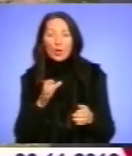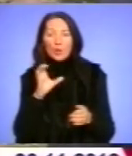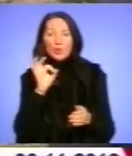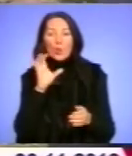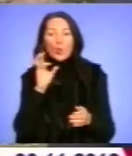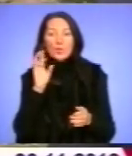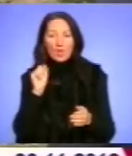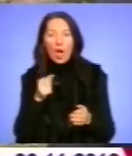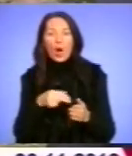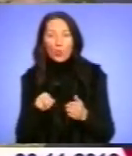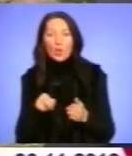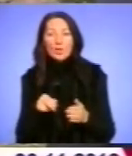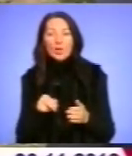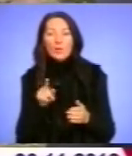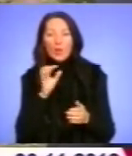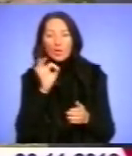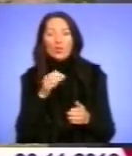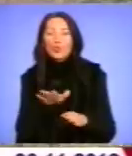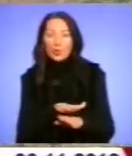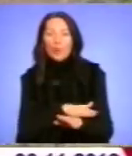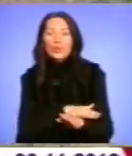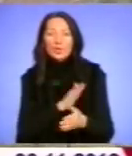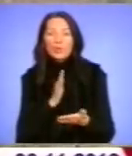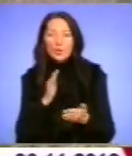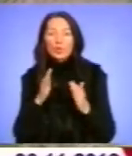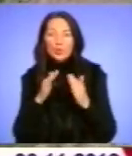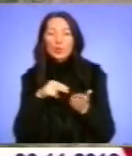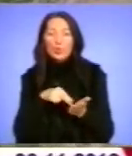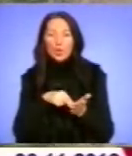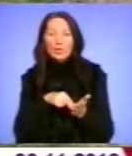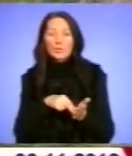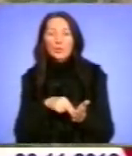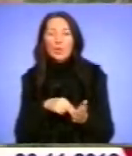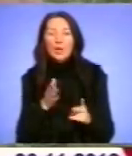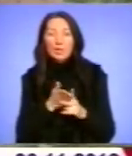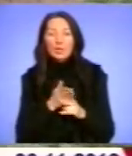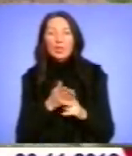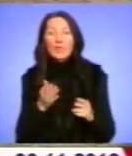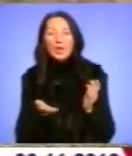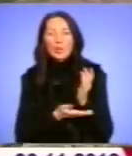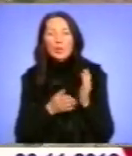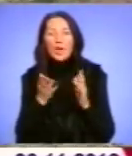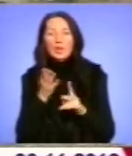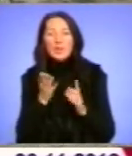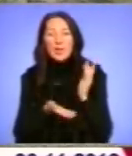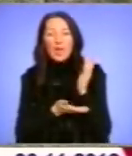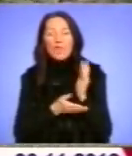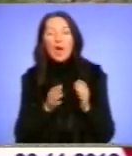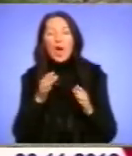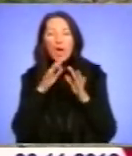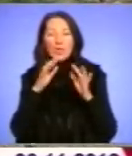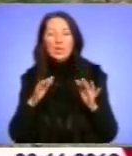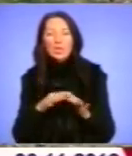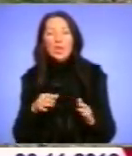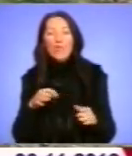сосна, кажу, що довше стоїть. Альтернатива зрубаним деревам – ялинки у горщиках. Таке деревце навесні можна